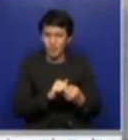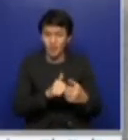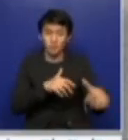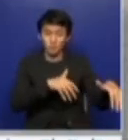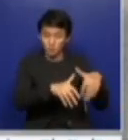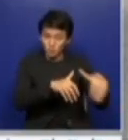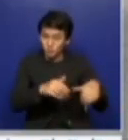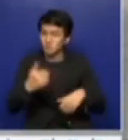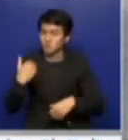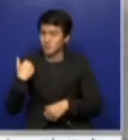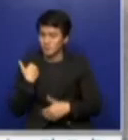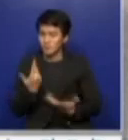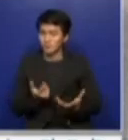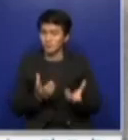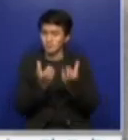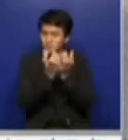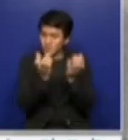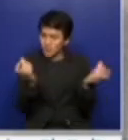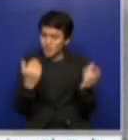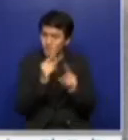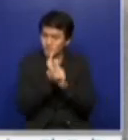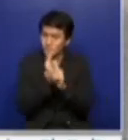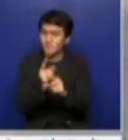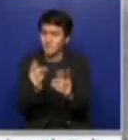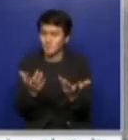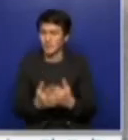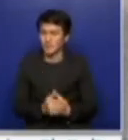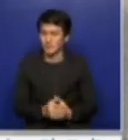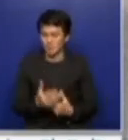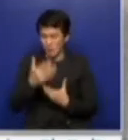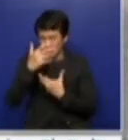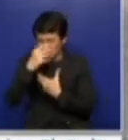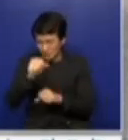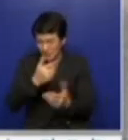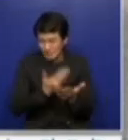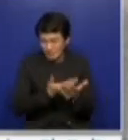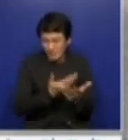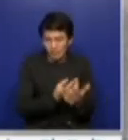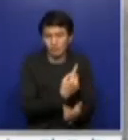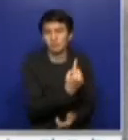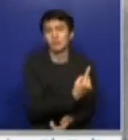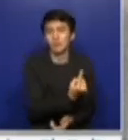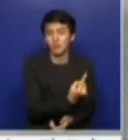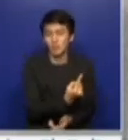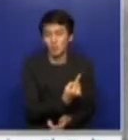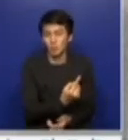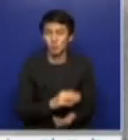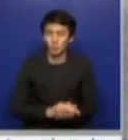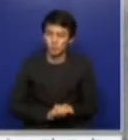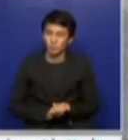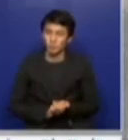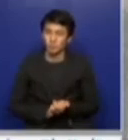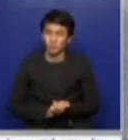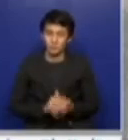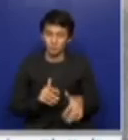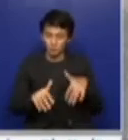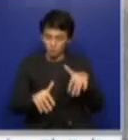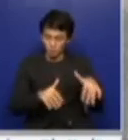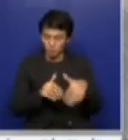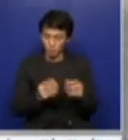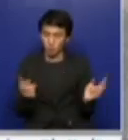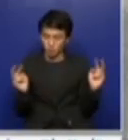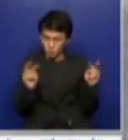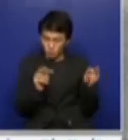รมหรือสนใจยศลาภวาสนาระยะสั้นที่ไม่ยั่งยืนประชาชนรอพิสู